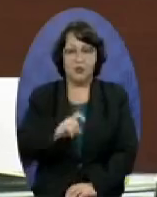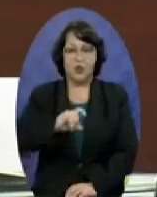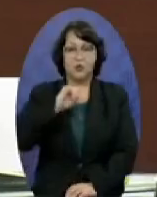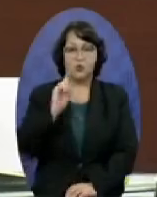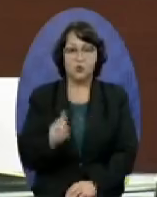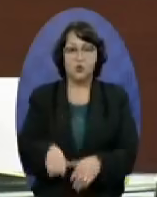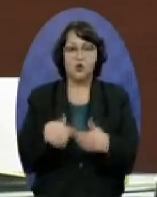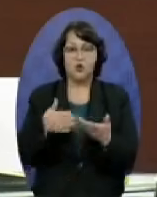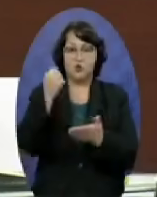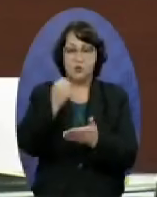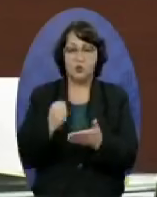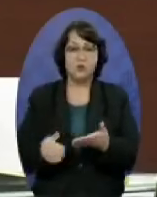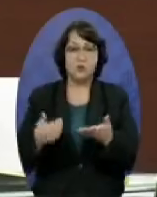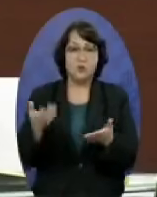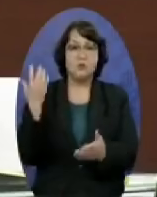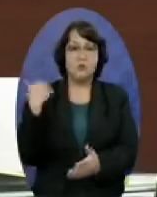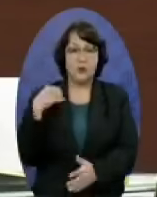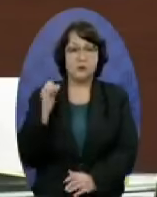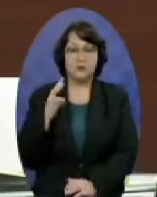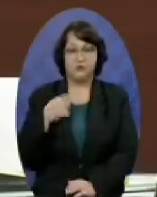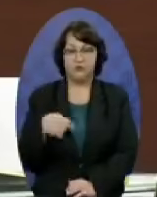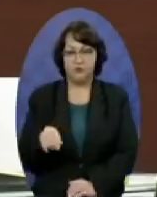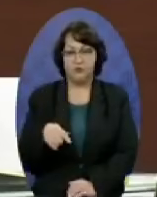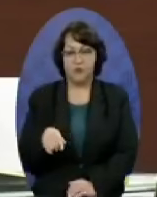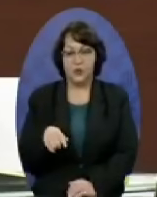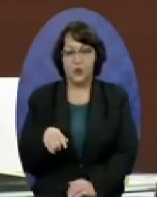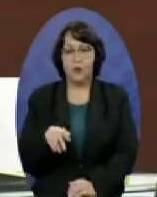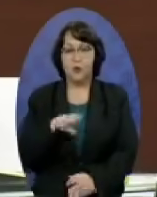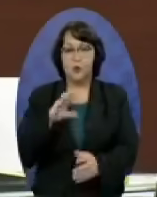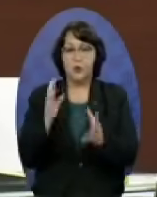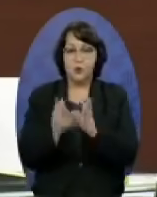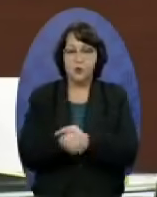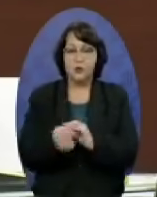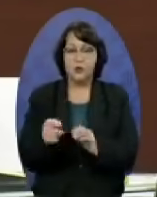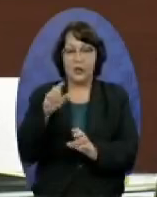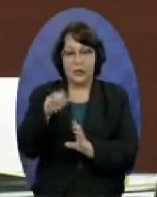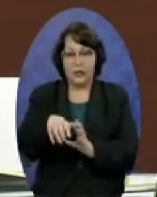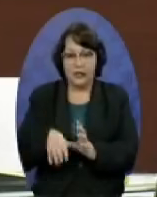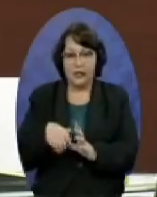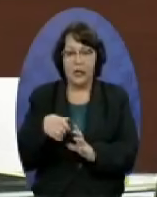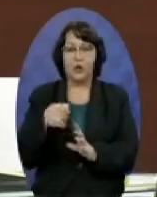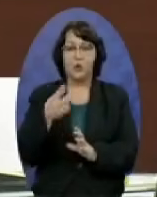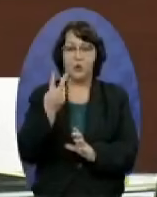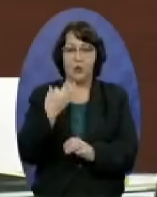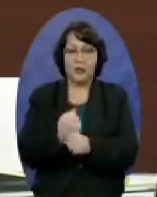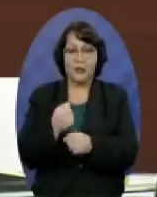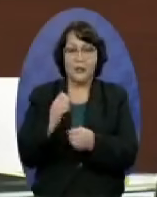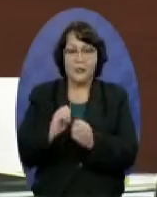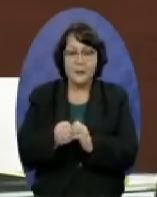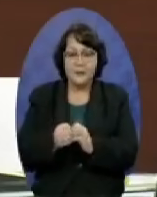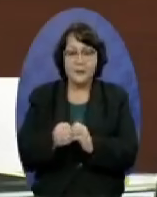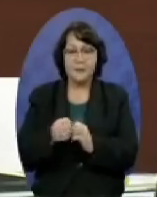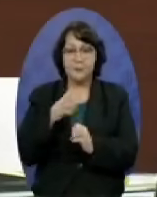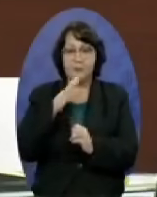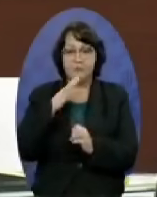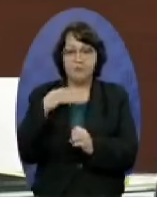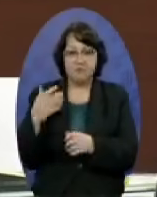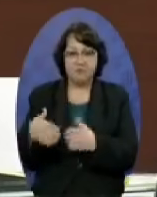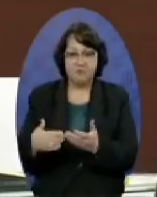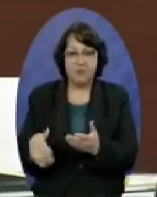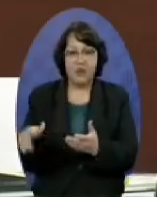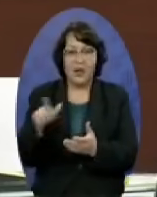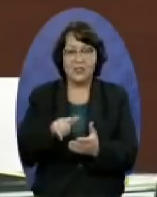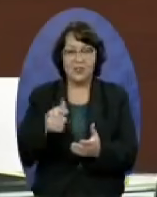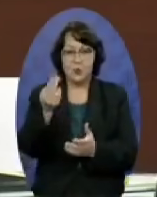байдаг. А тэгсэн хэрнээ энэ ашиглалтын үйл ажиллагаа явуулахдаа нөгөө газрын